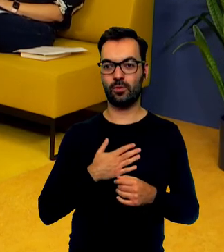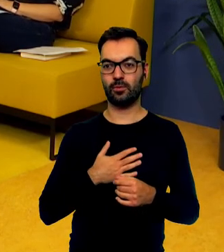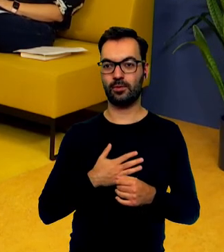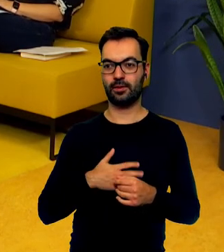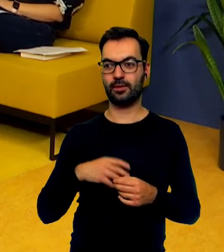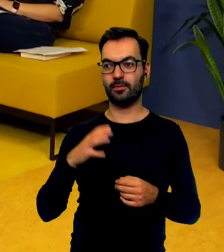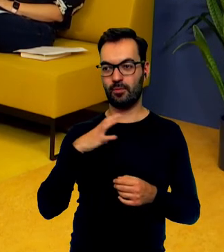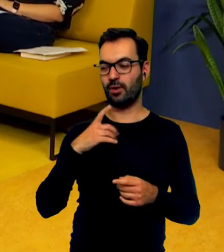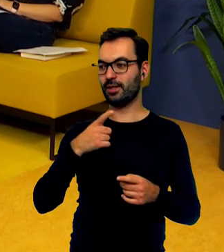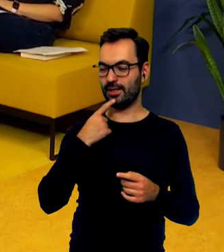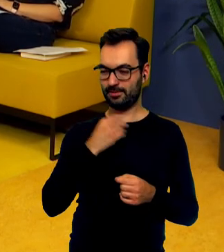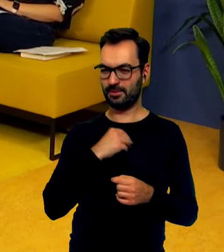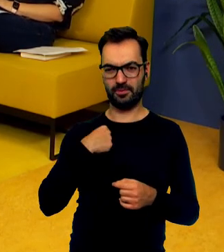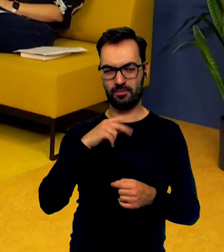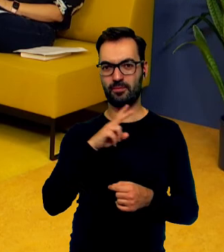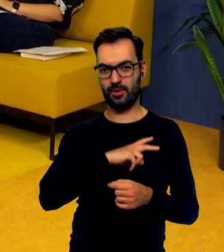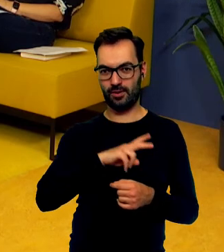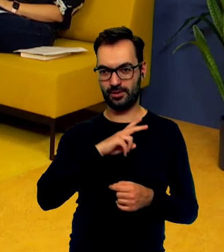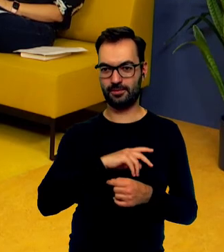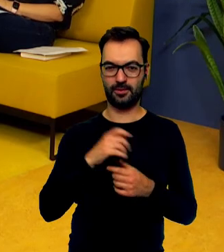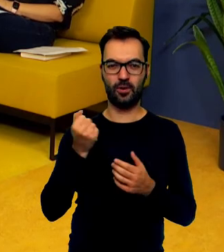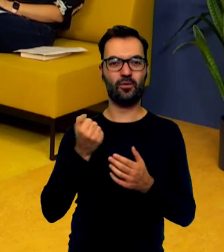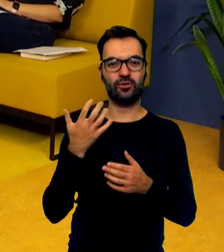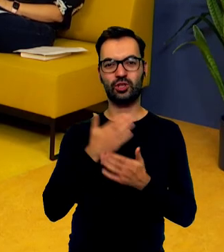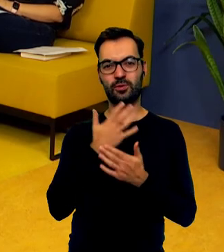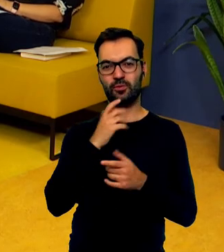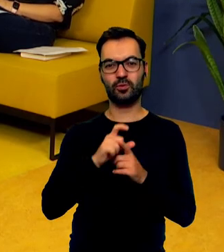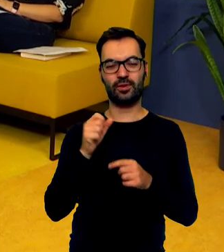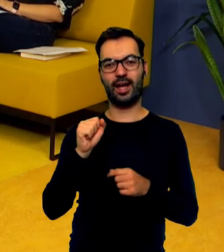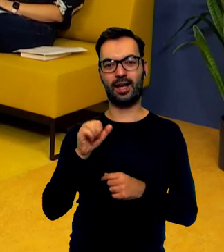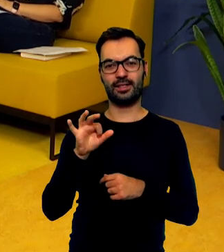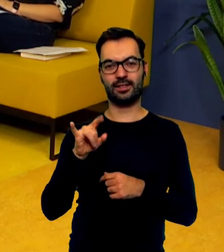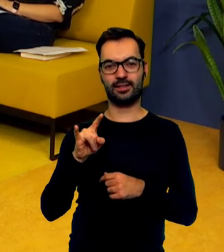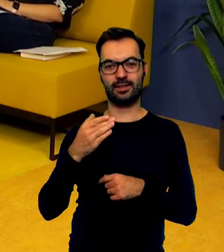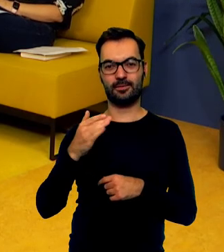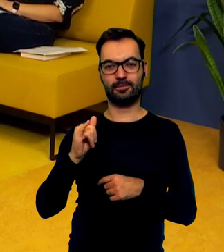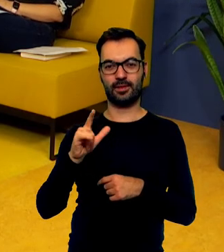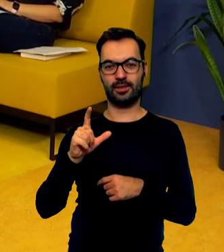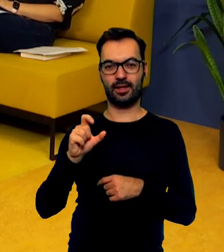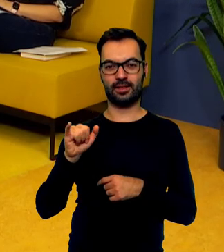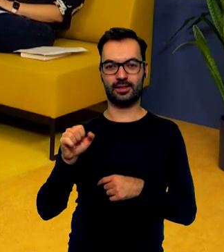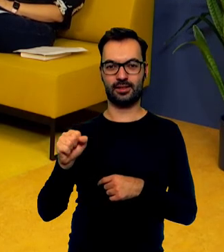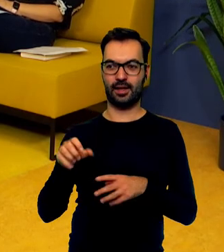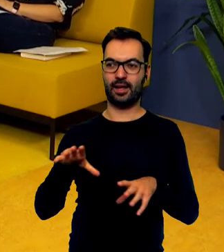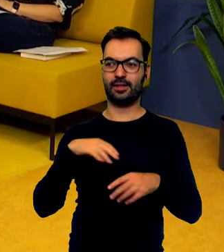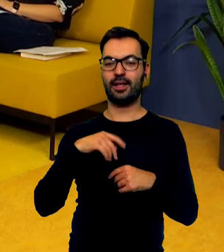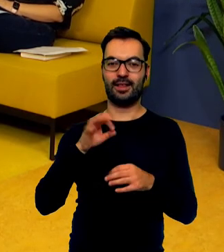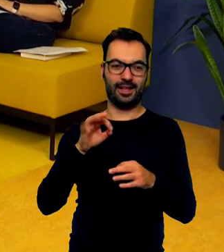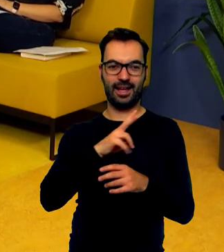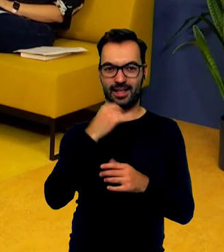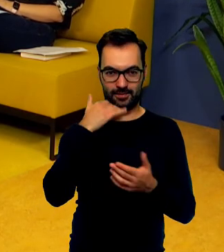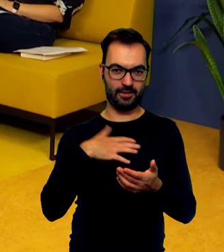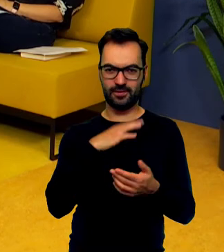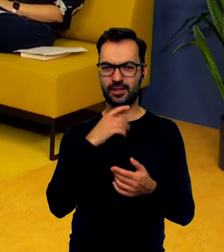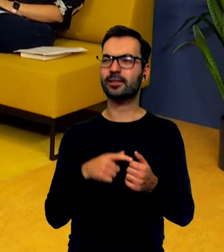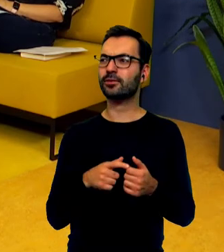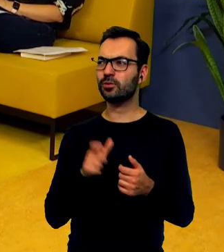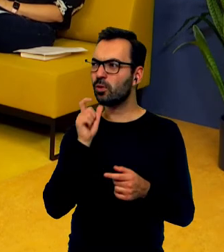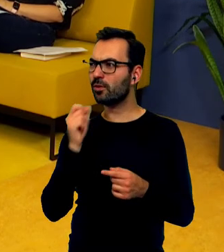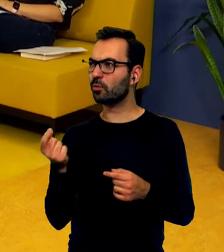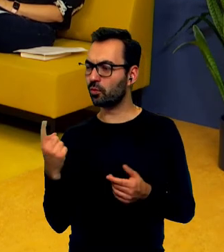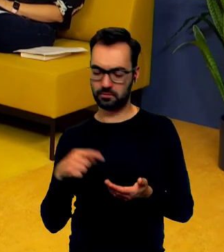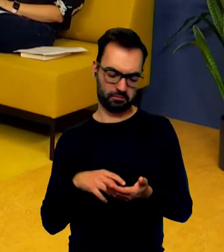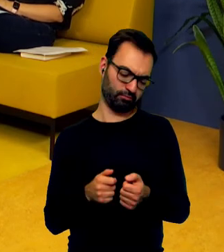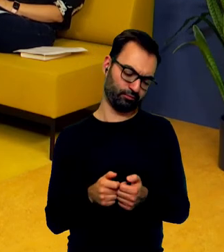bogactwo języka polskiego i myślę, że zwłaszcza dzisiaj, kiedy każdy ma smartfona i może natychmiast sobie wpisać każde